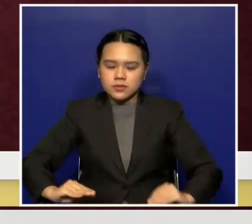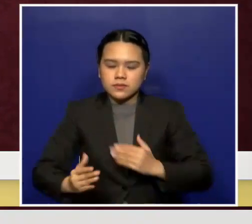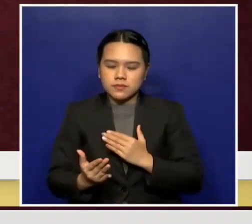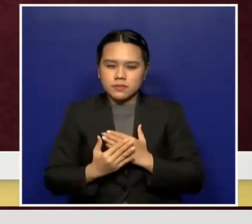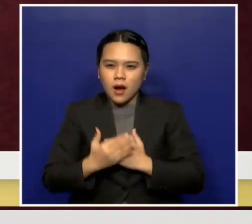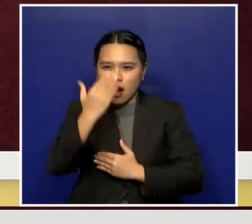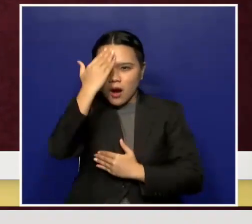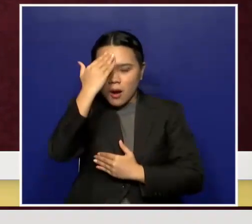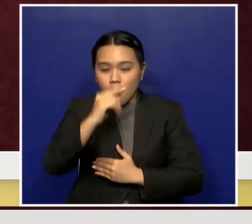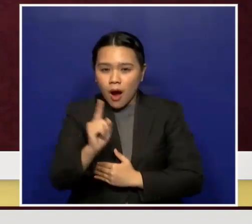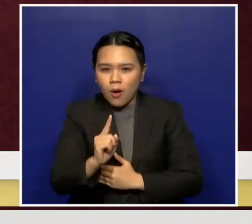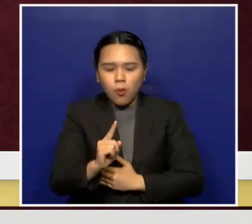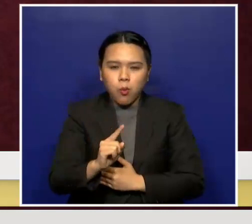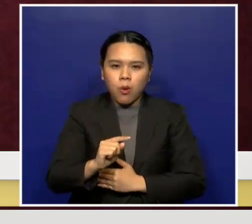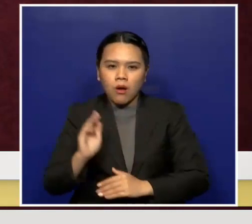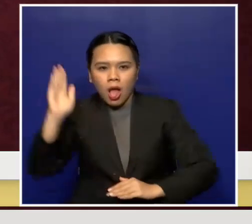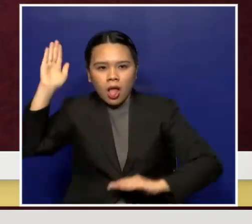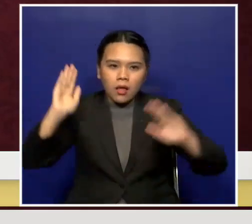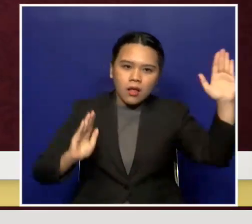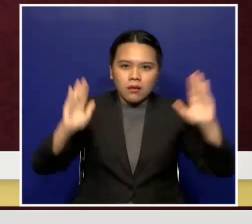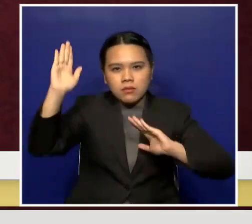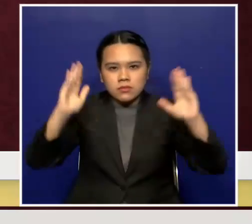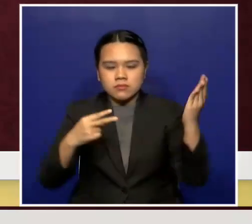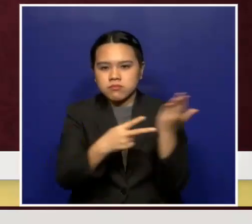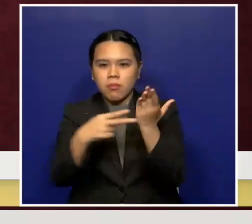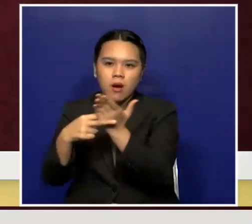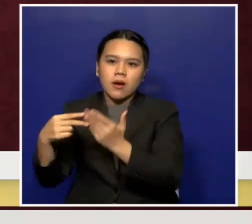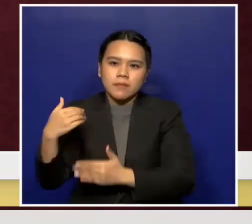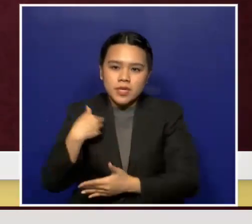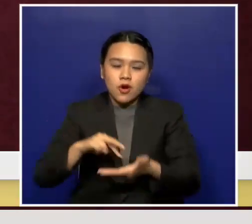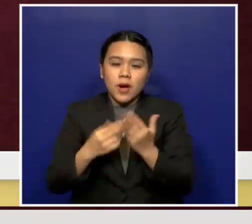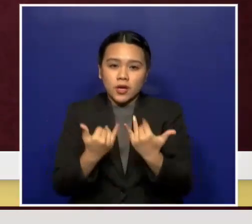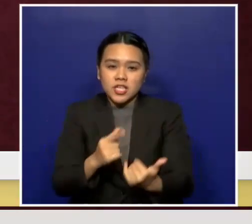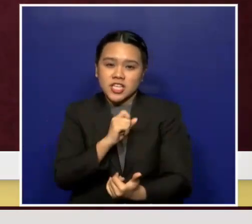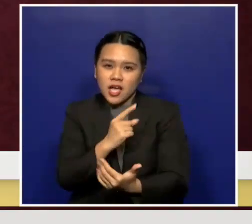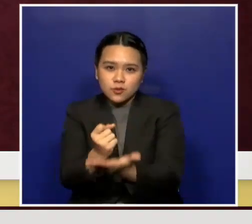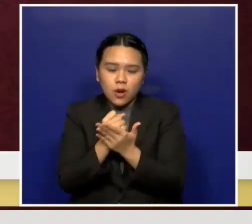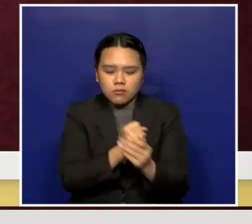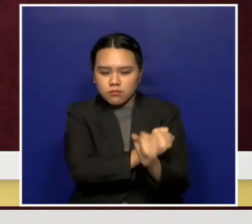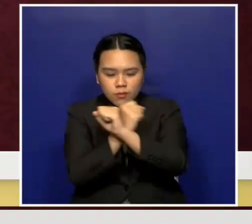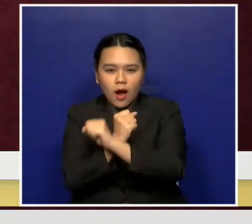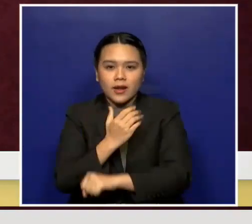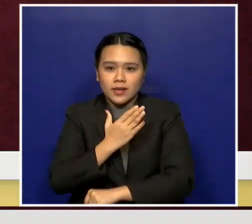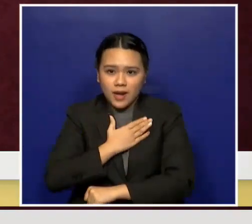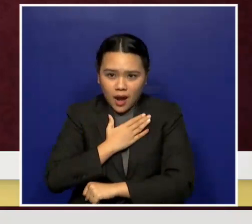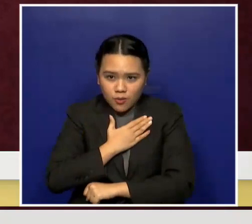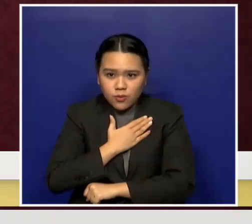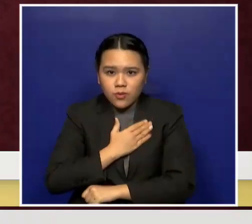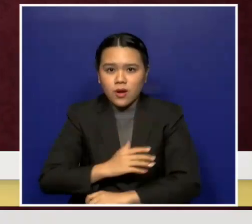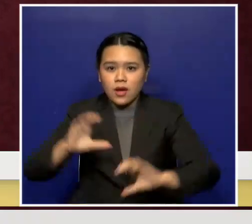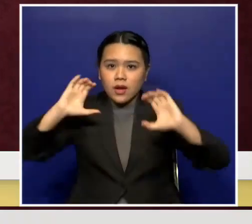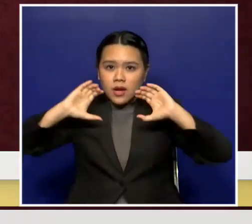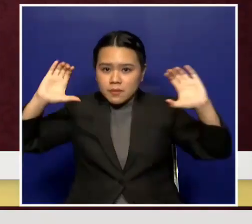แต่ประท้วงแบบนี้นี่นะครับนี่คือสิ่งที่ศาสนาช่วยคุ้มกันเราอยู่นะรัดไม่เหลียวแลเท่าที่ควร